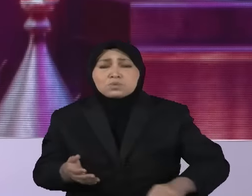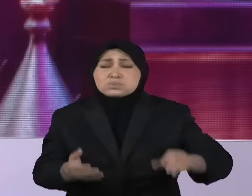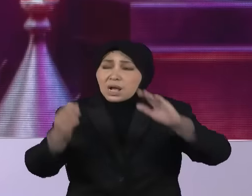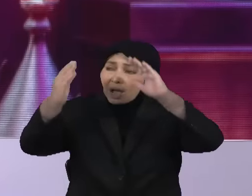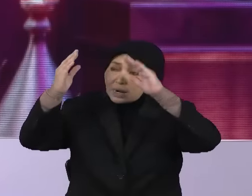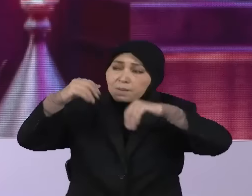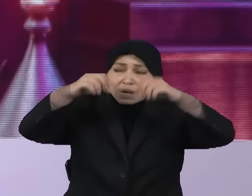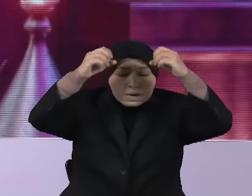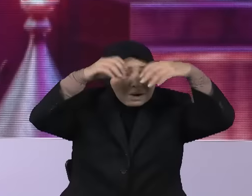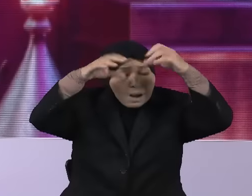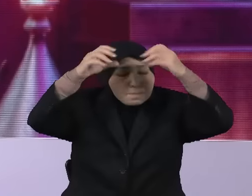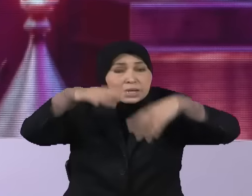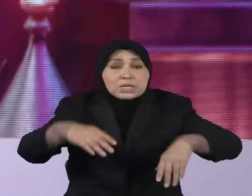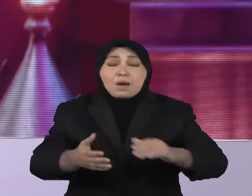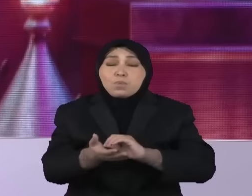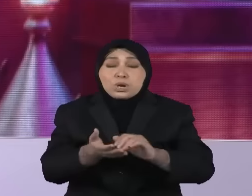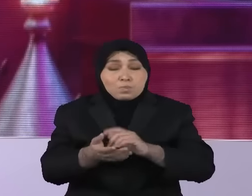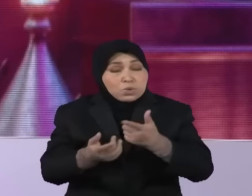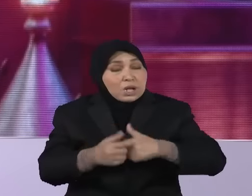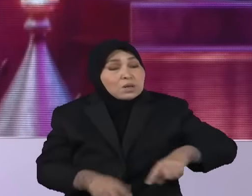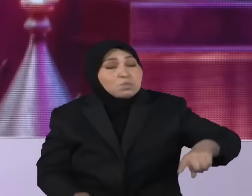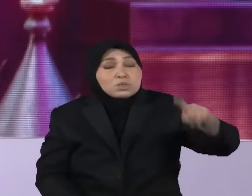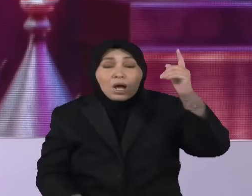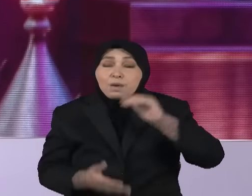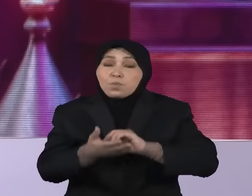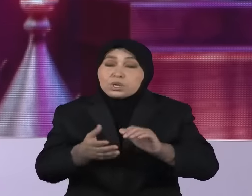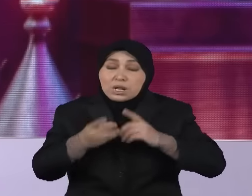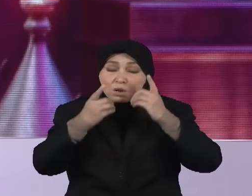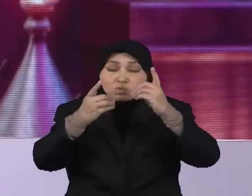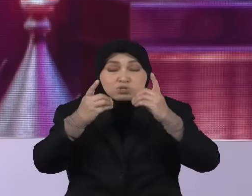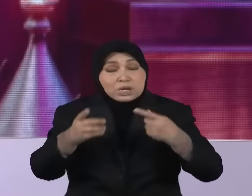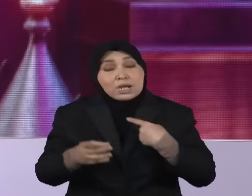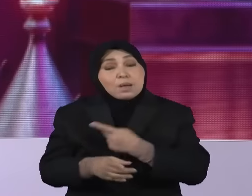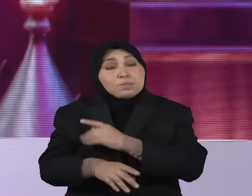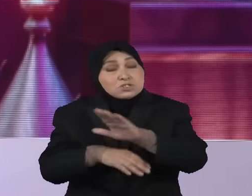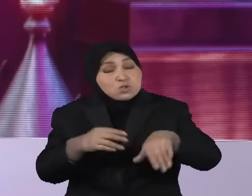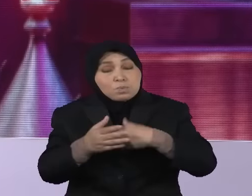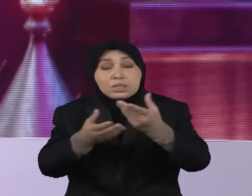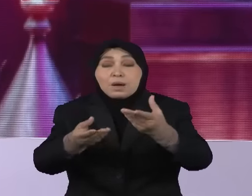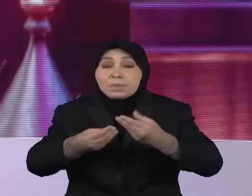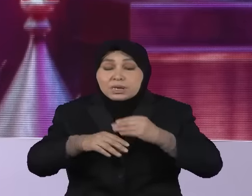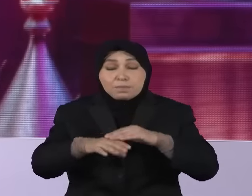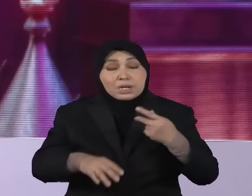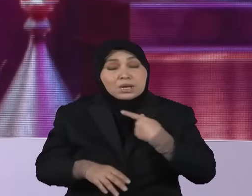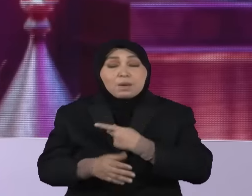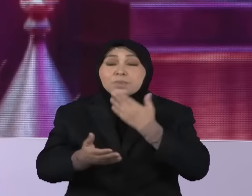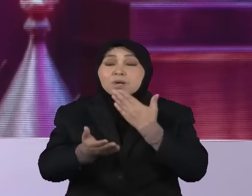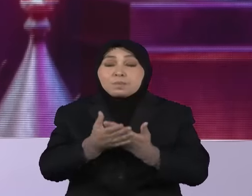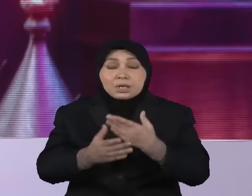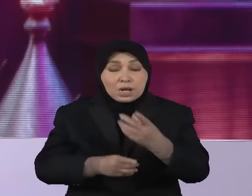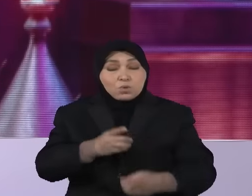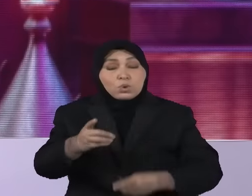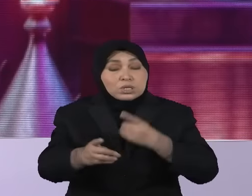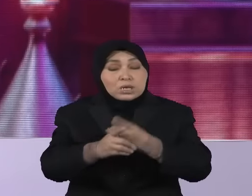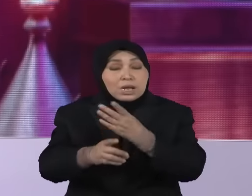mengharapkan rahmat keampunan daripada-Mu. Ya Allah, ampunkanlah kami dosa-dosa kami semua. Ya Allah, dan berilah kepada kami kebaikan dunia untuk